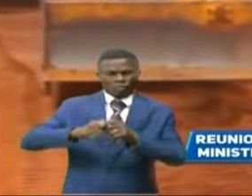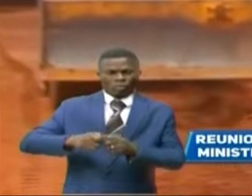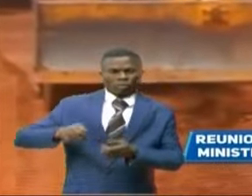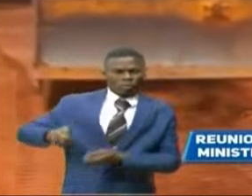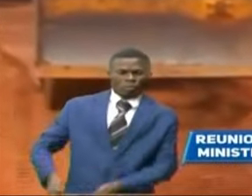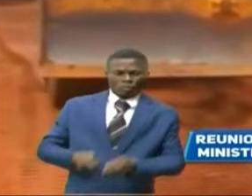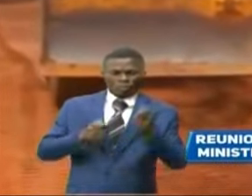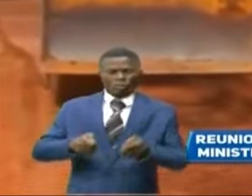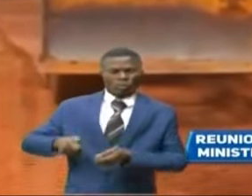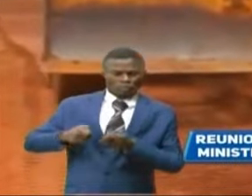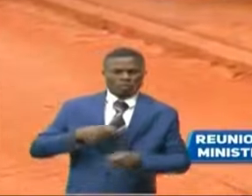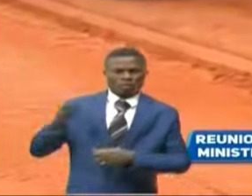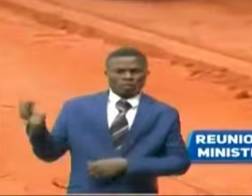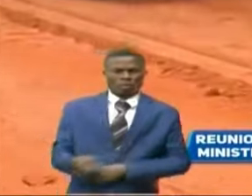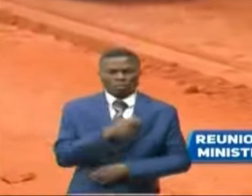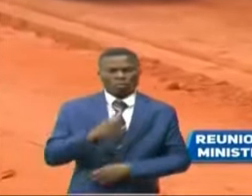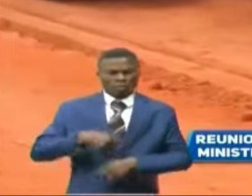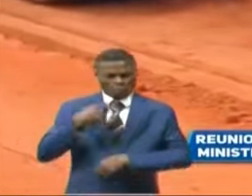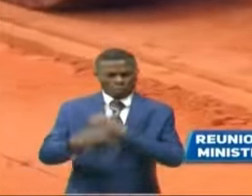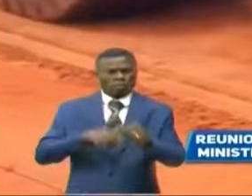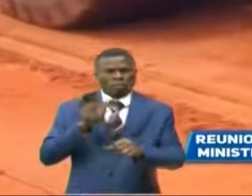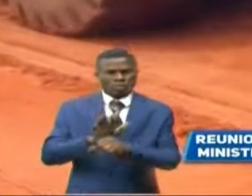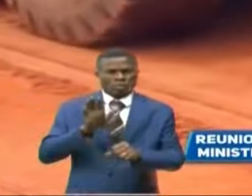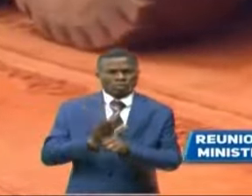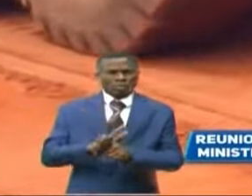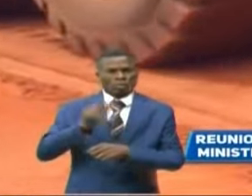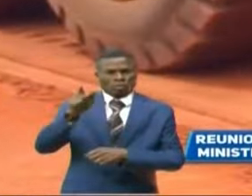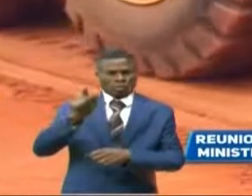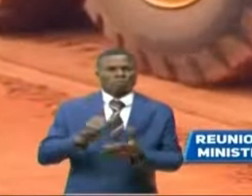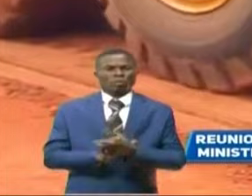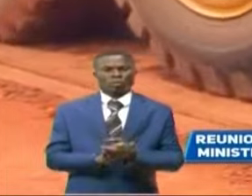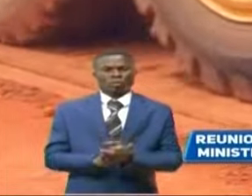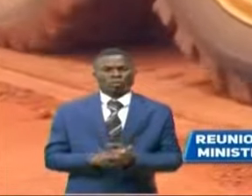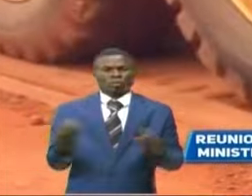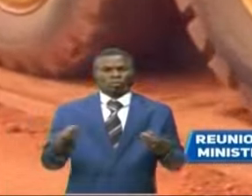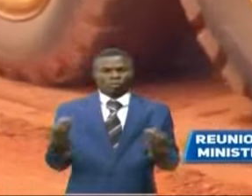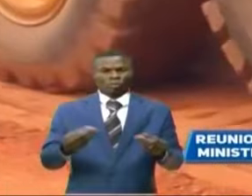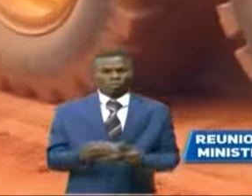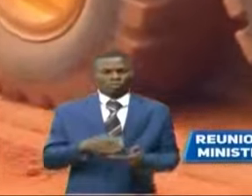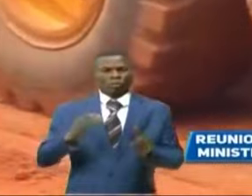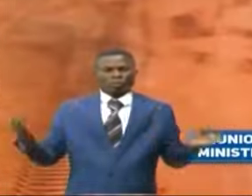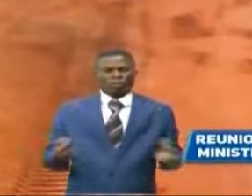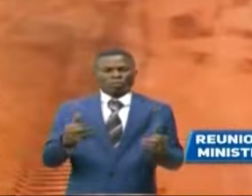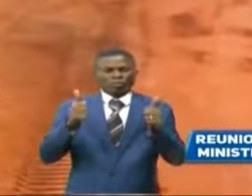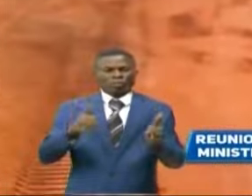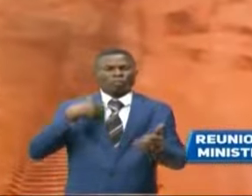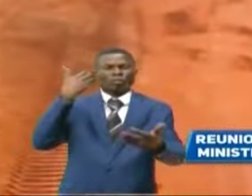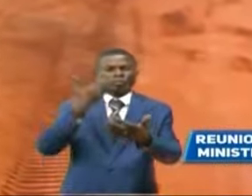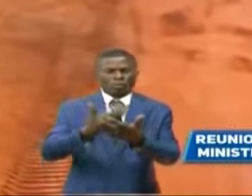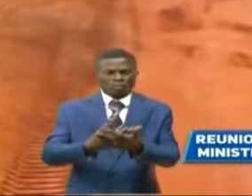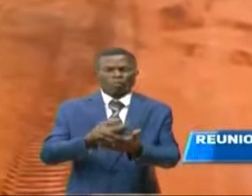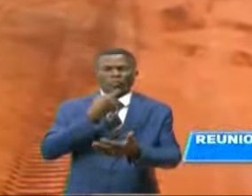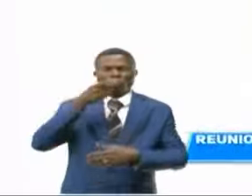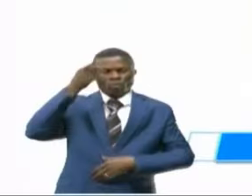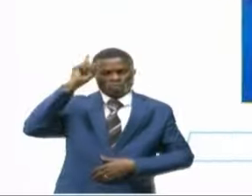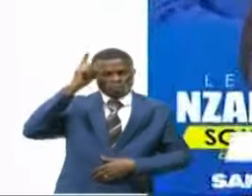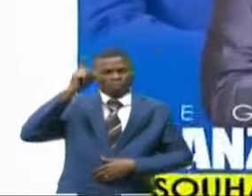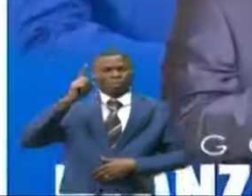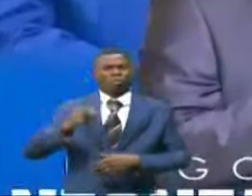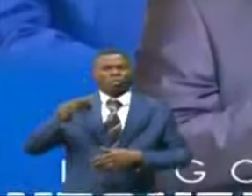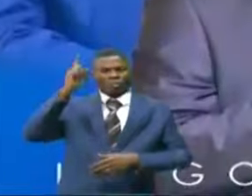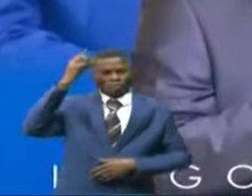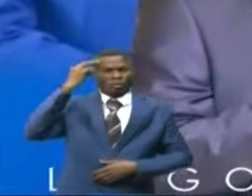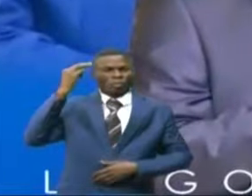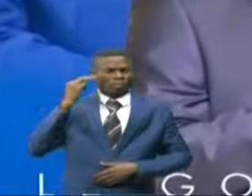de la voirie, des herbages se multiplient au chef-lieu du Bas-Ouélé afin de bien fêter cet événement historique de la province qui